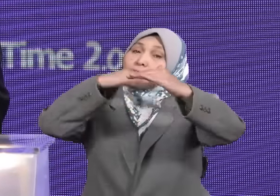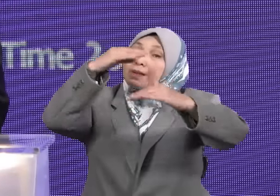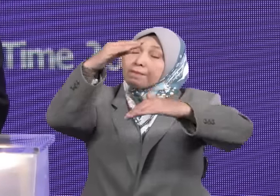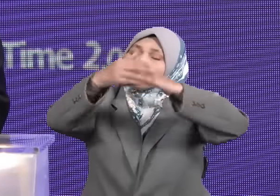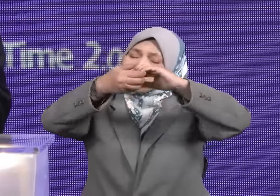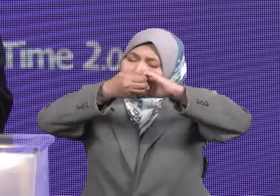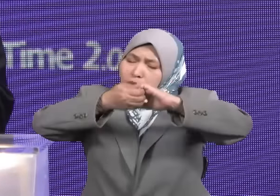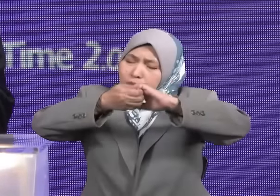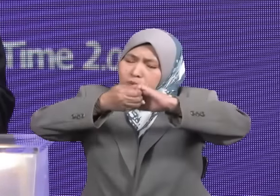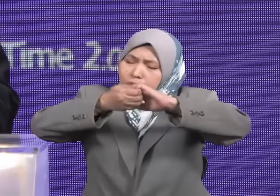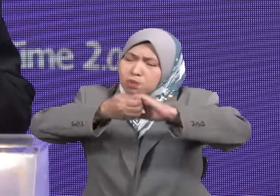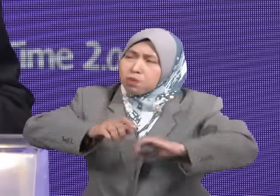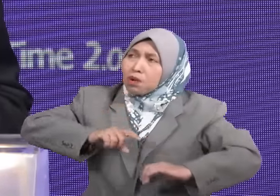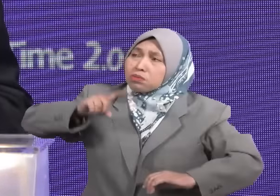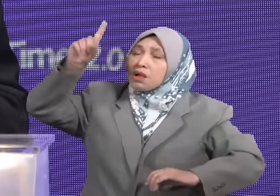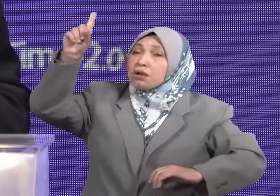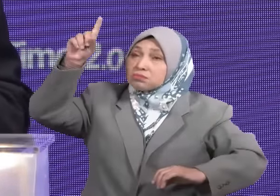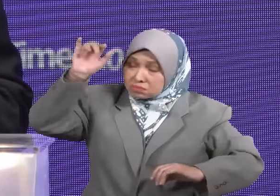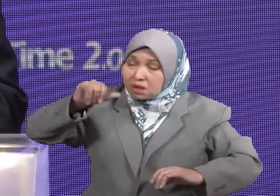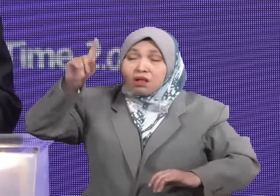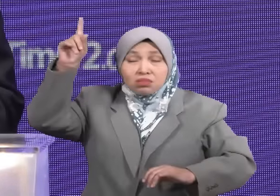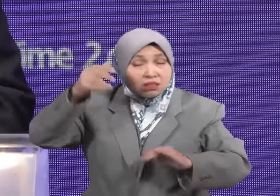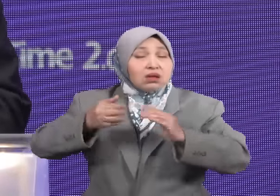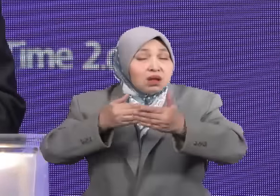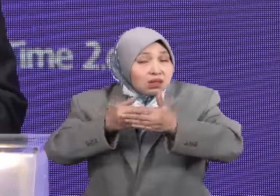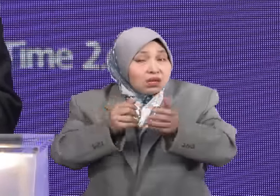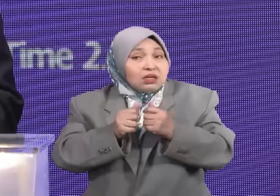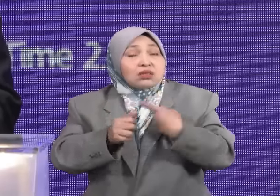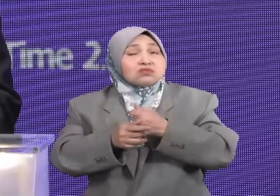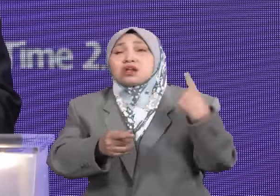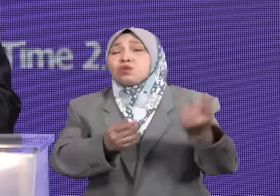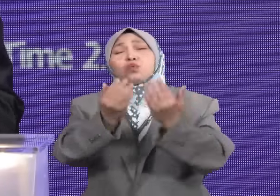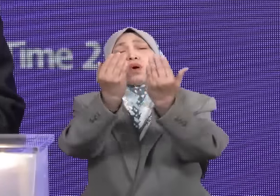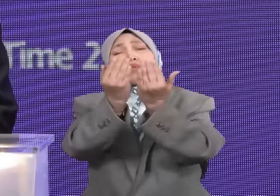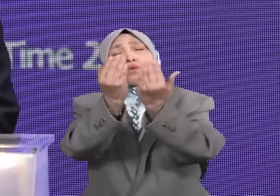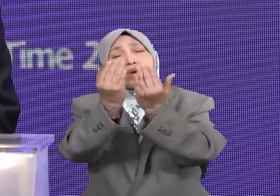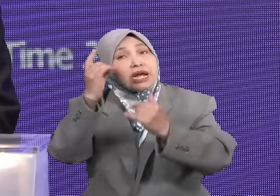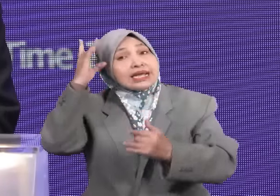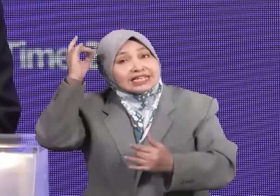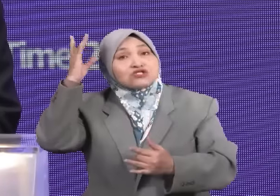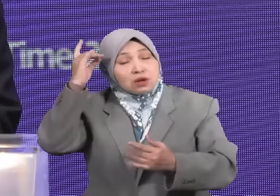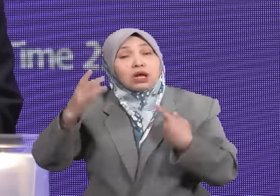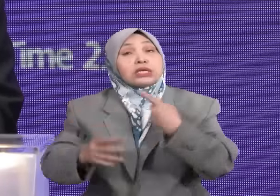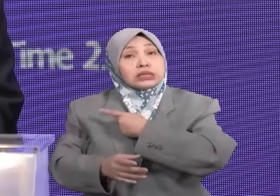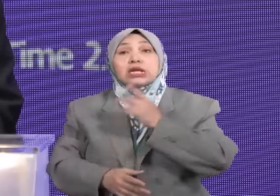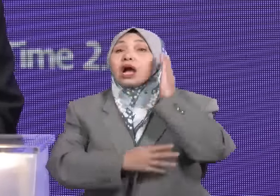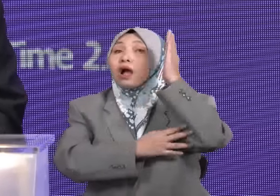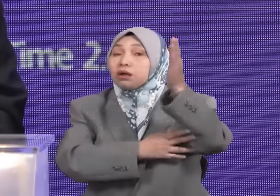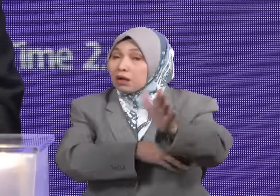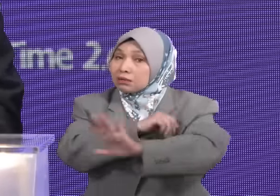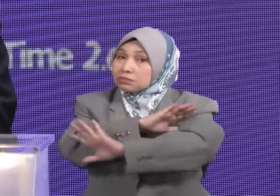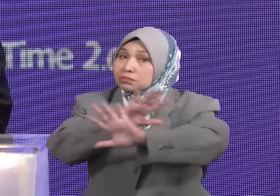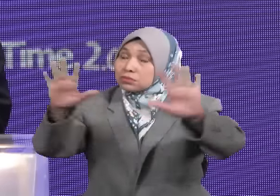keakraban kepada Allah kerana Allah memang dekat dengan kita. Jadi bila kita selalu berdoa begitu, insya-Allah kita ini akan